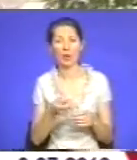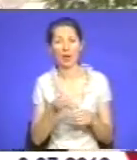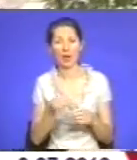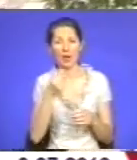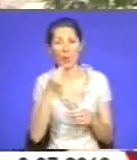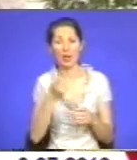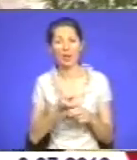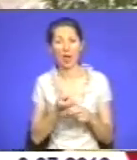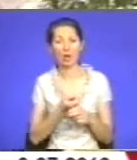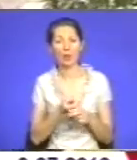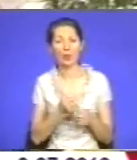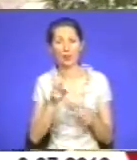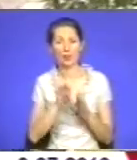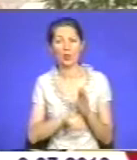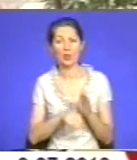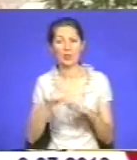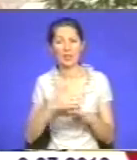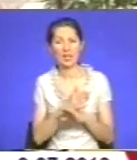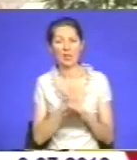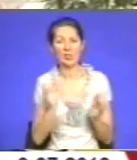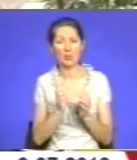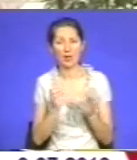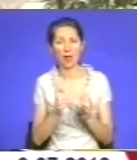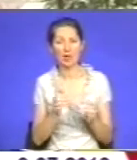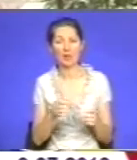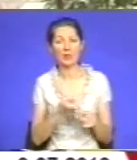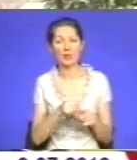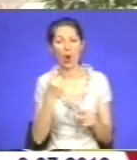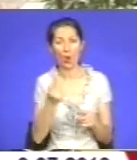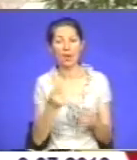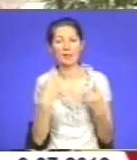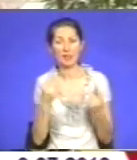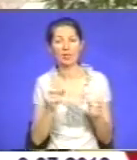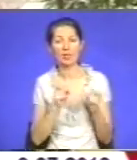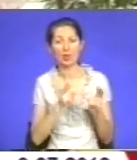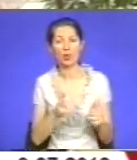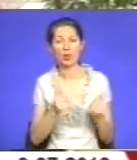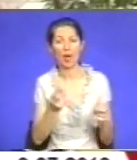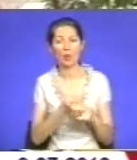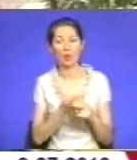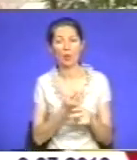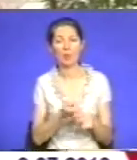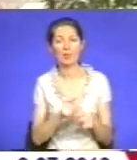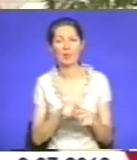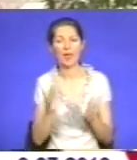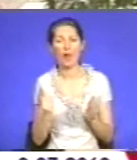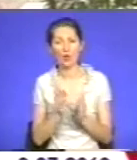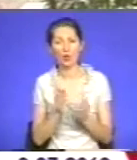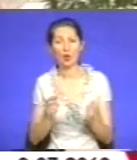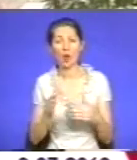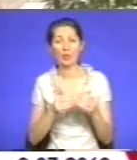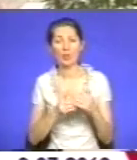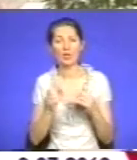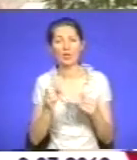нематода – це є на даний час одне з найбільших загроз для картоплі. Це вузькоспеціалізований шкідник, який паразитує